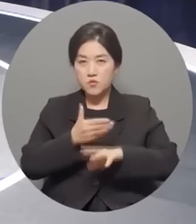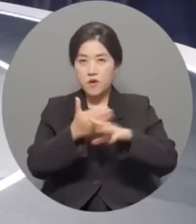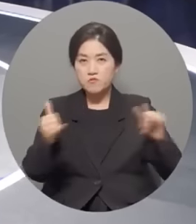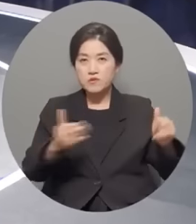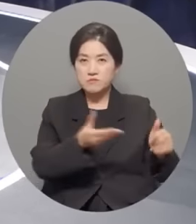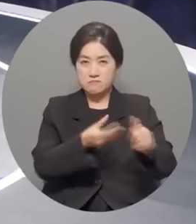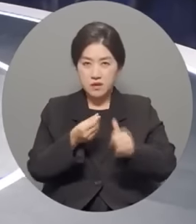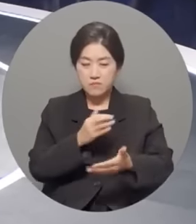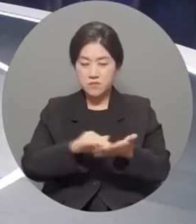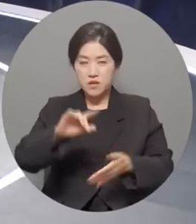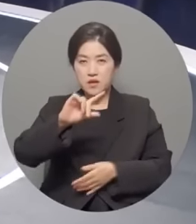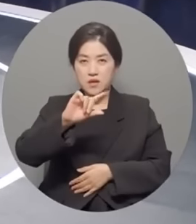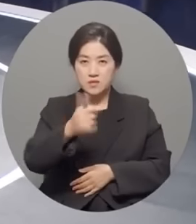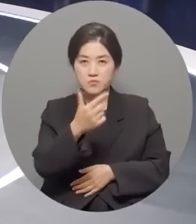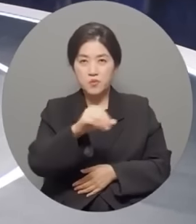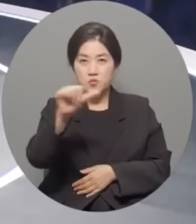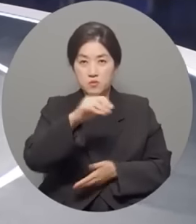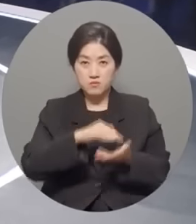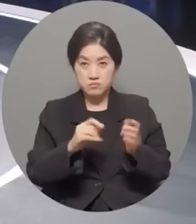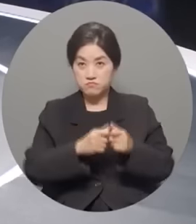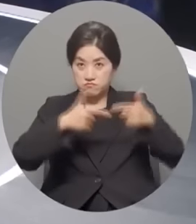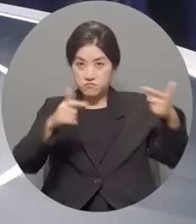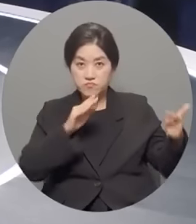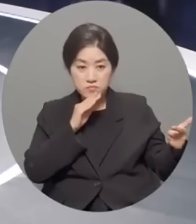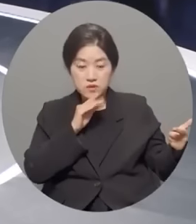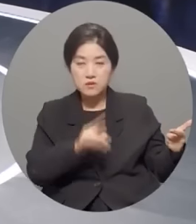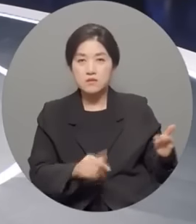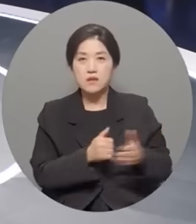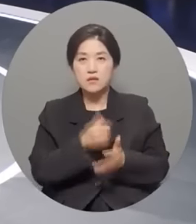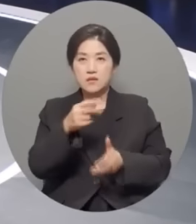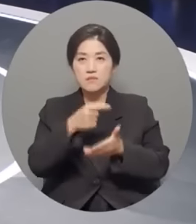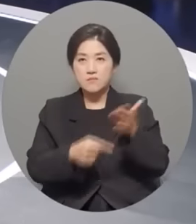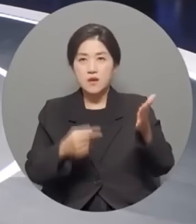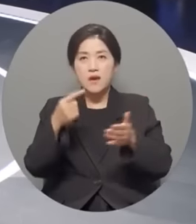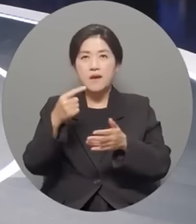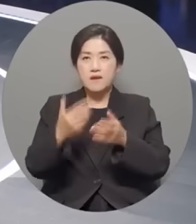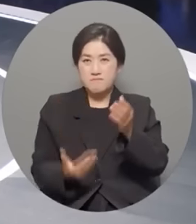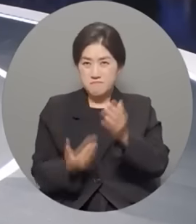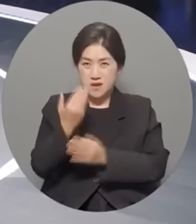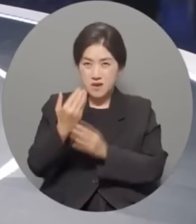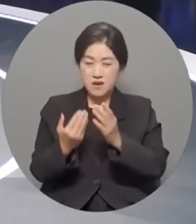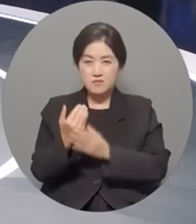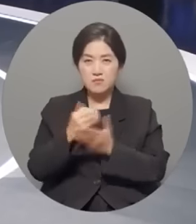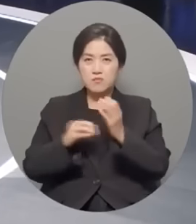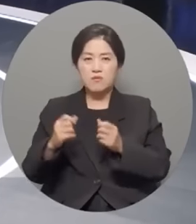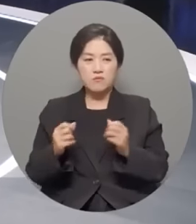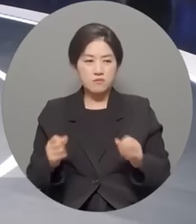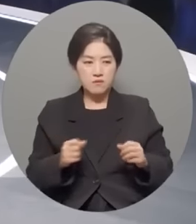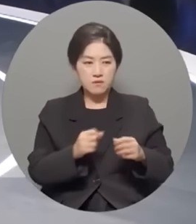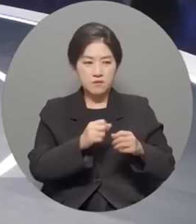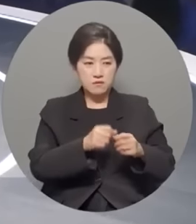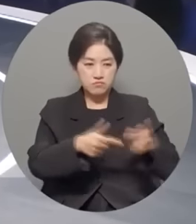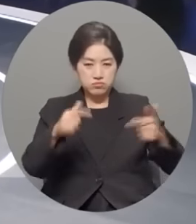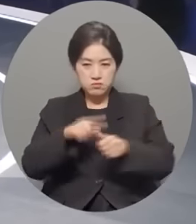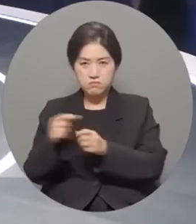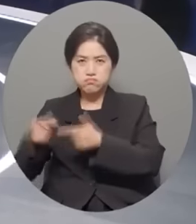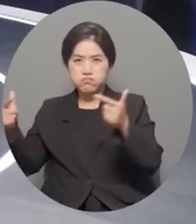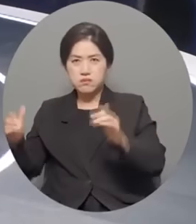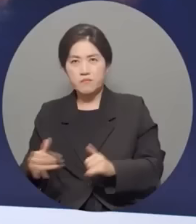16만 5천 명까지 대폭 늘리겠다고 했잖아요 혹시 산재 피해도 같이 시 느는 건 아닌지 좀 걱정이